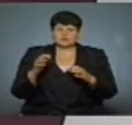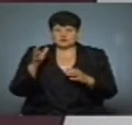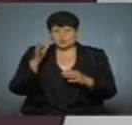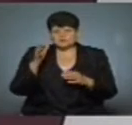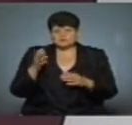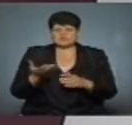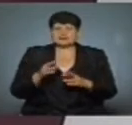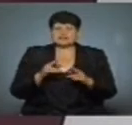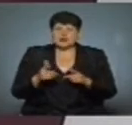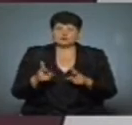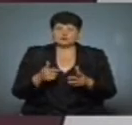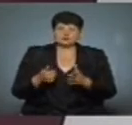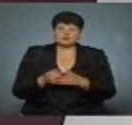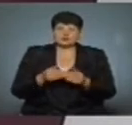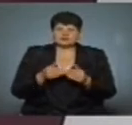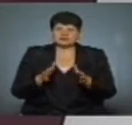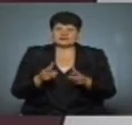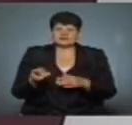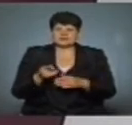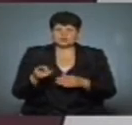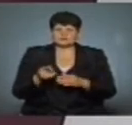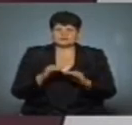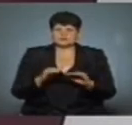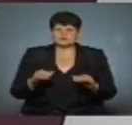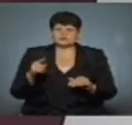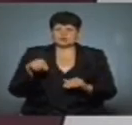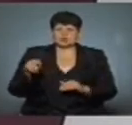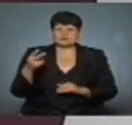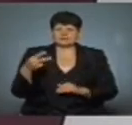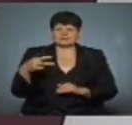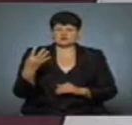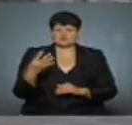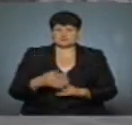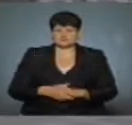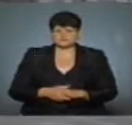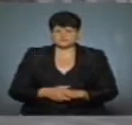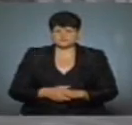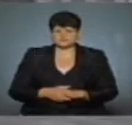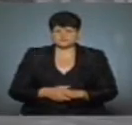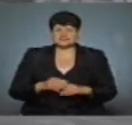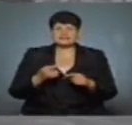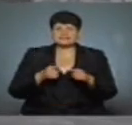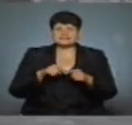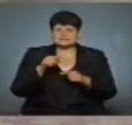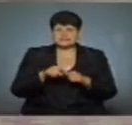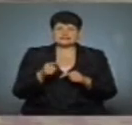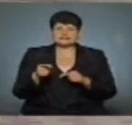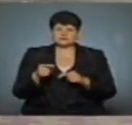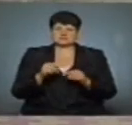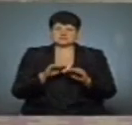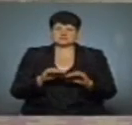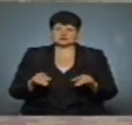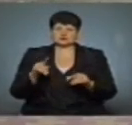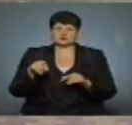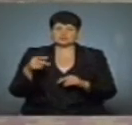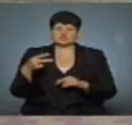Як готують до відкриття тернопільський садок номер 24, бачила Марія Котенко. Це тернопільський дошкільно-навчальний заклад